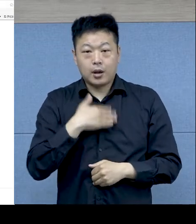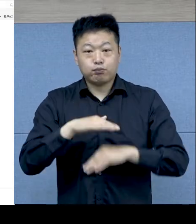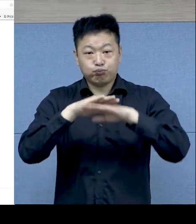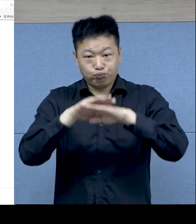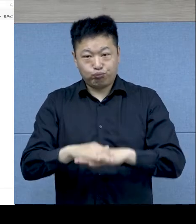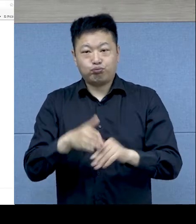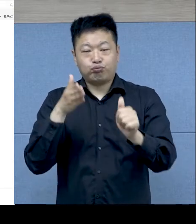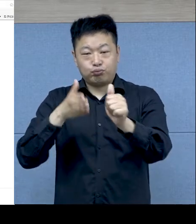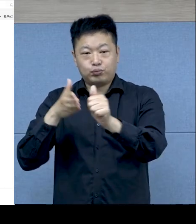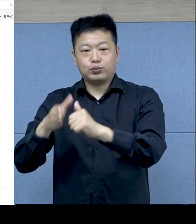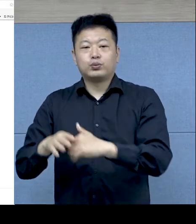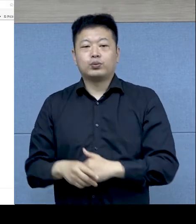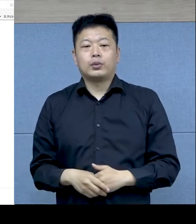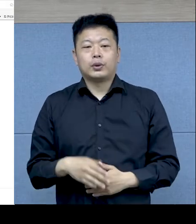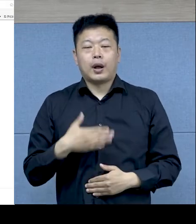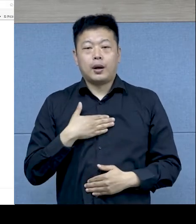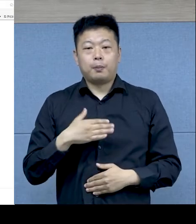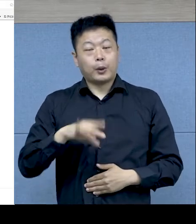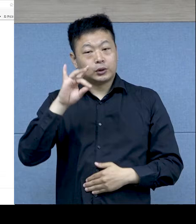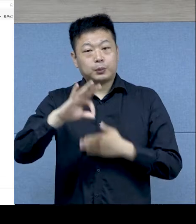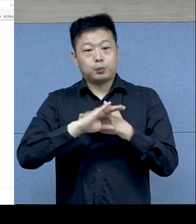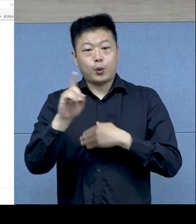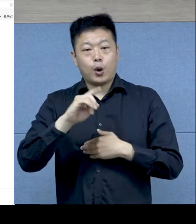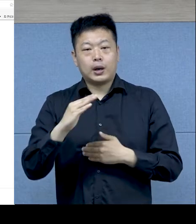적어주시면 되는데요. 일단 저는